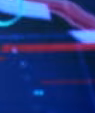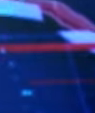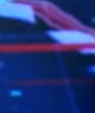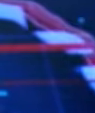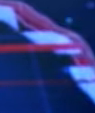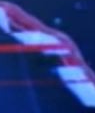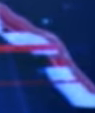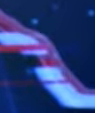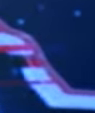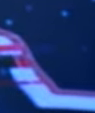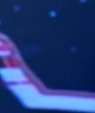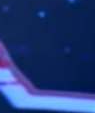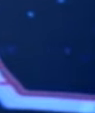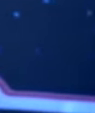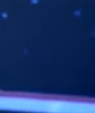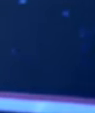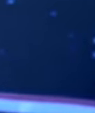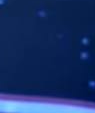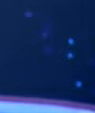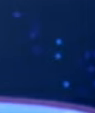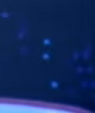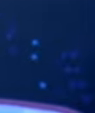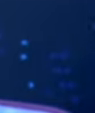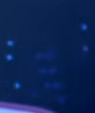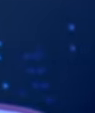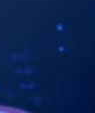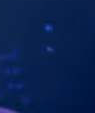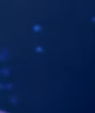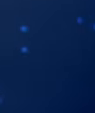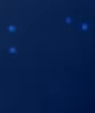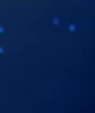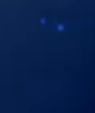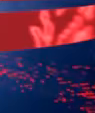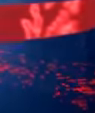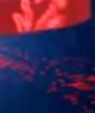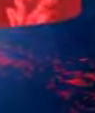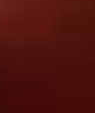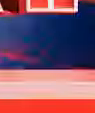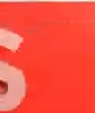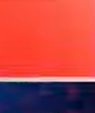Бүгінгі айтарымыз осы. Ары қарай орыс тіліндегі жаңалықтарды көріңіздер. Аман сау болыңыздар.